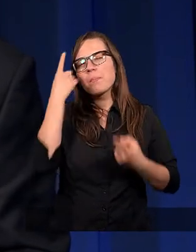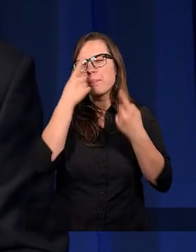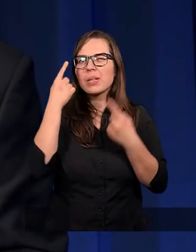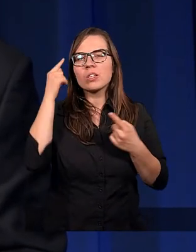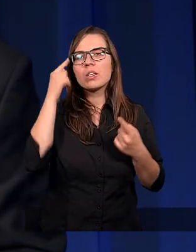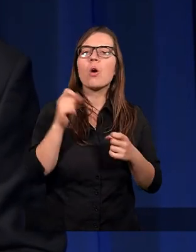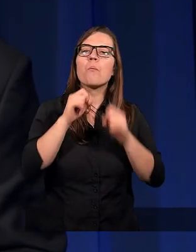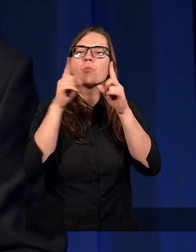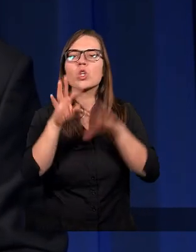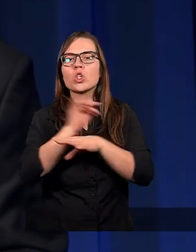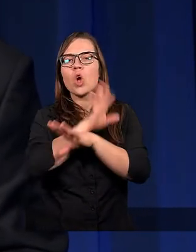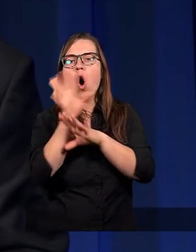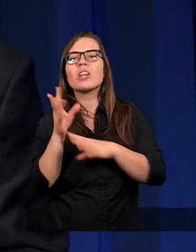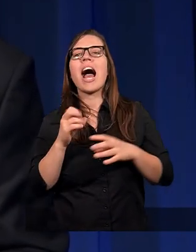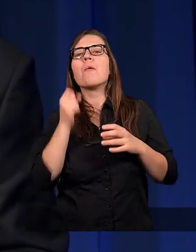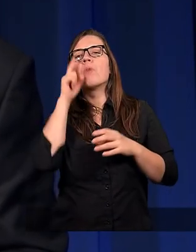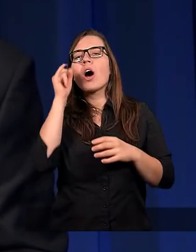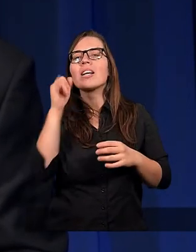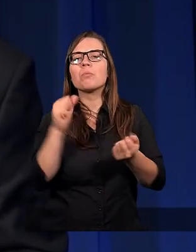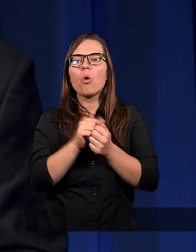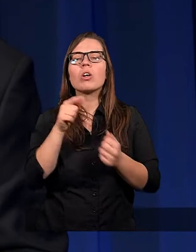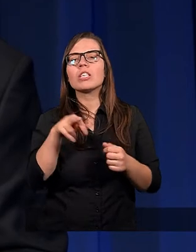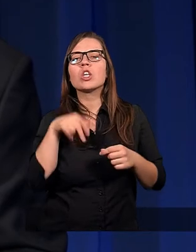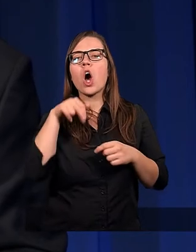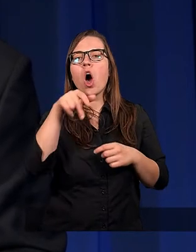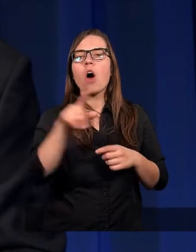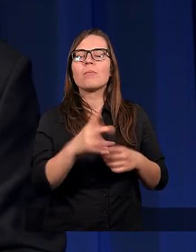zorzę poranną i mrok i kroczy po